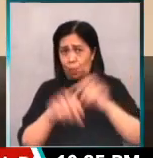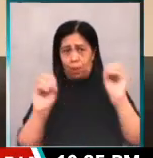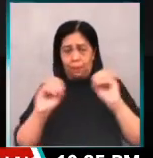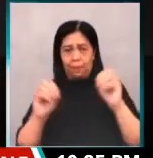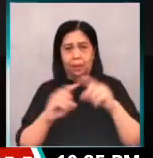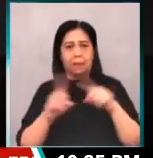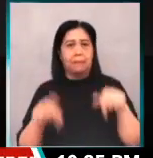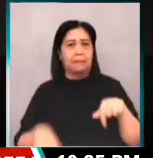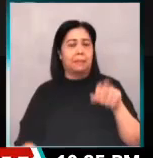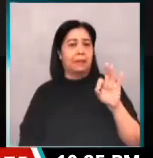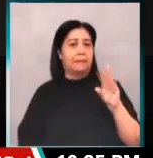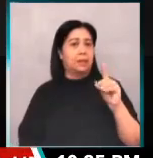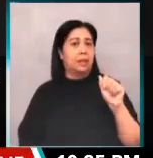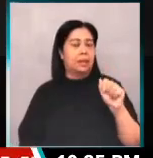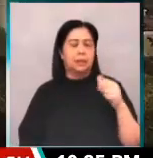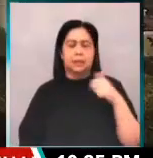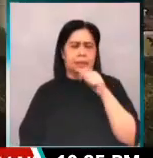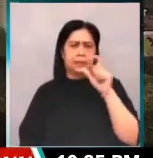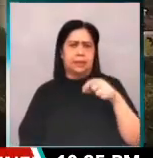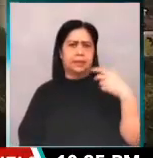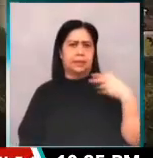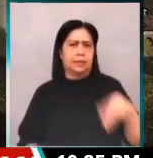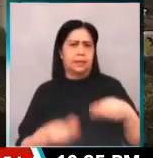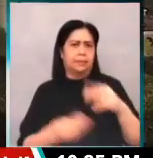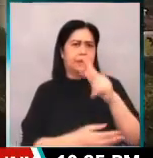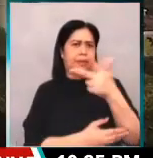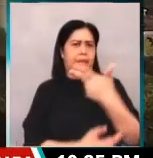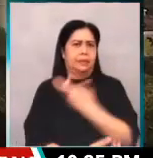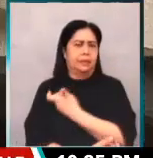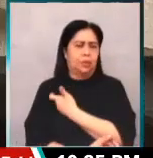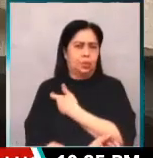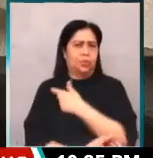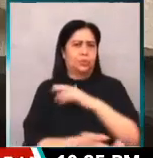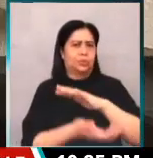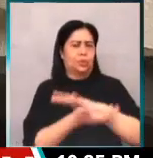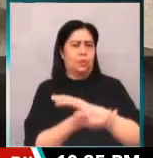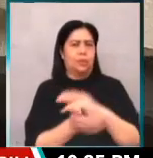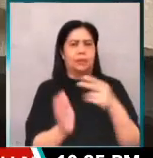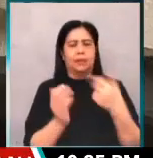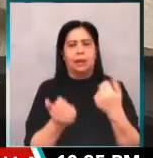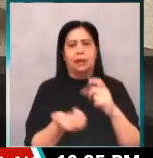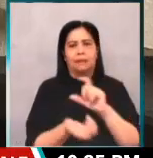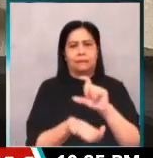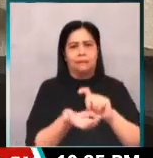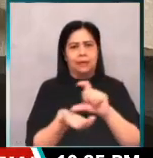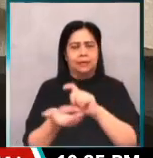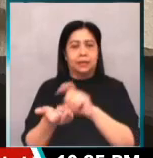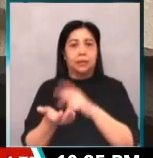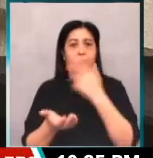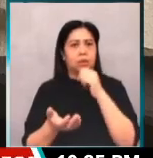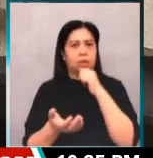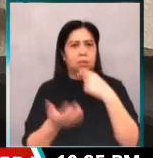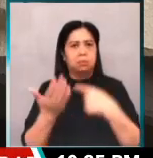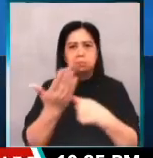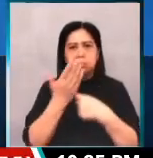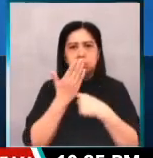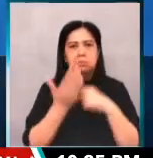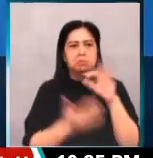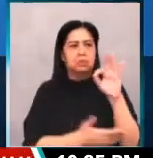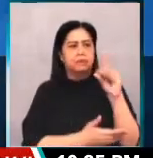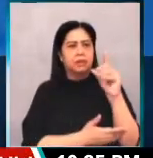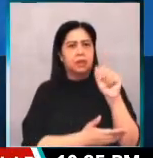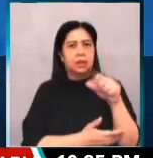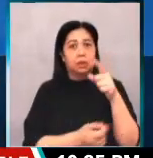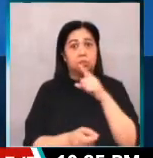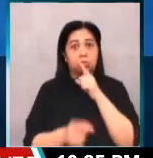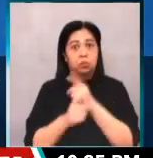Administration, hindi pa kailangang magbigay ng third dose ng COVID vaccine. Wala pa raw nakikitang indikasyon ng FDA ng humihinang